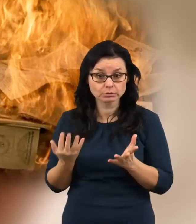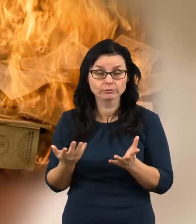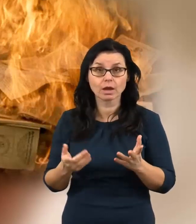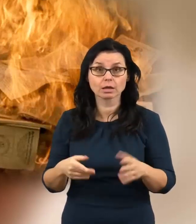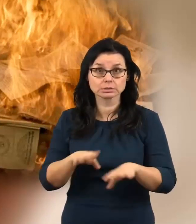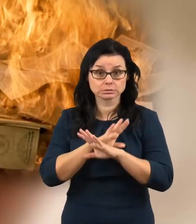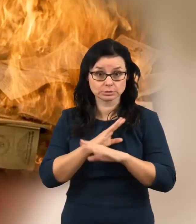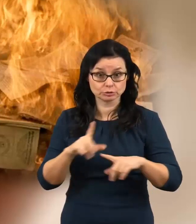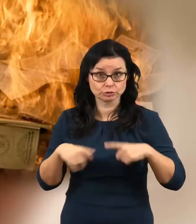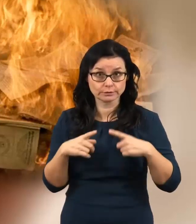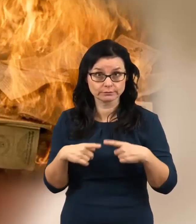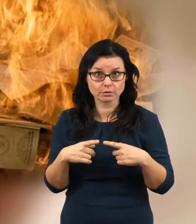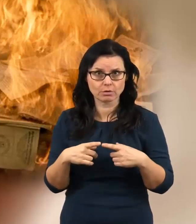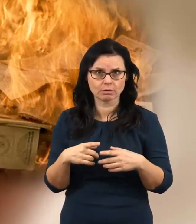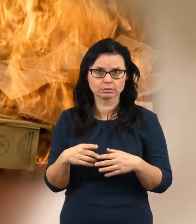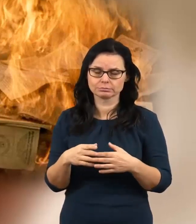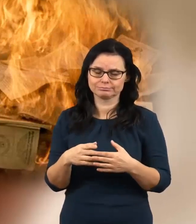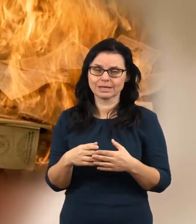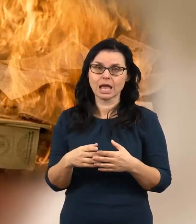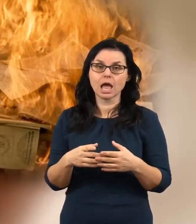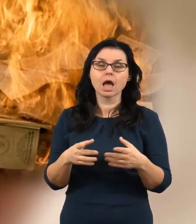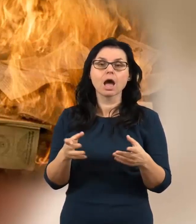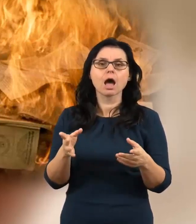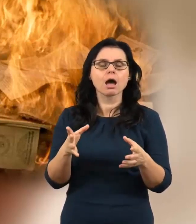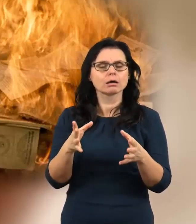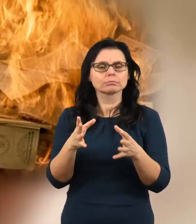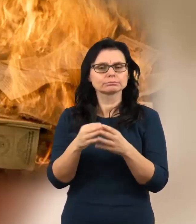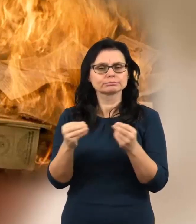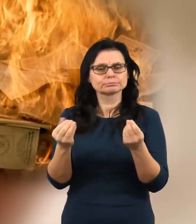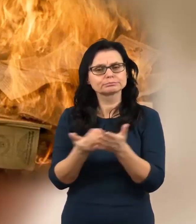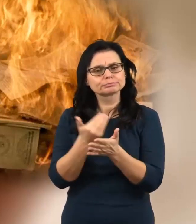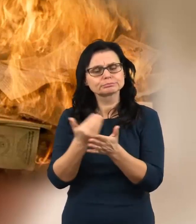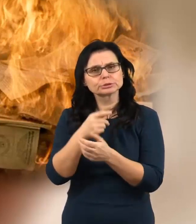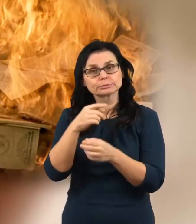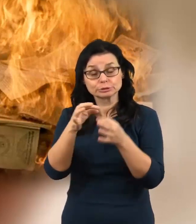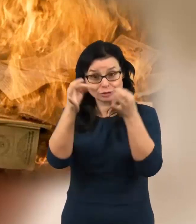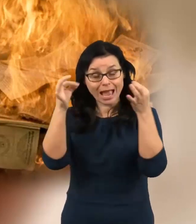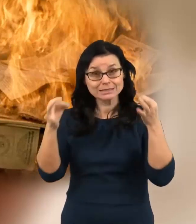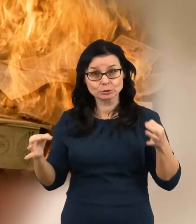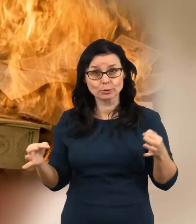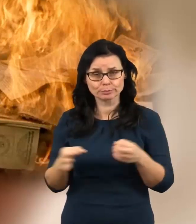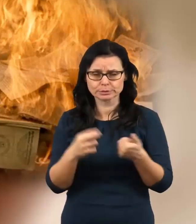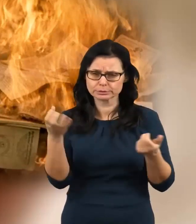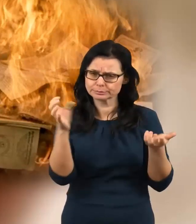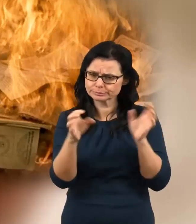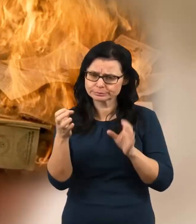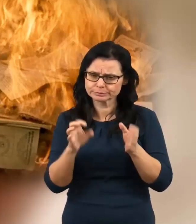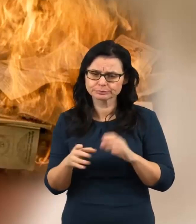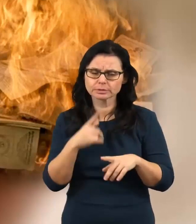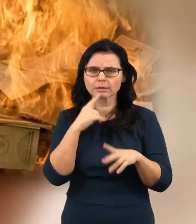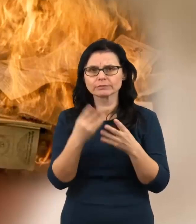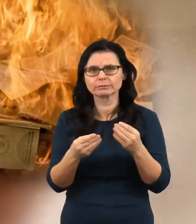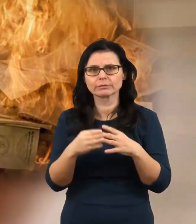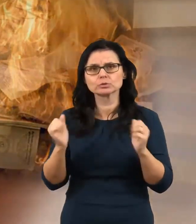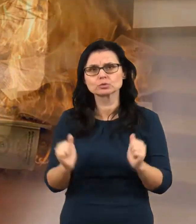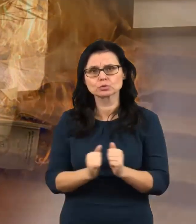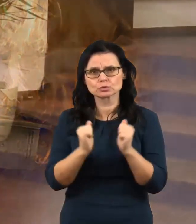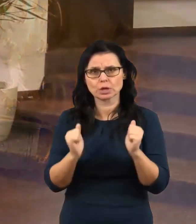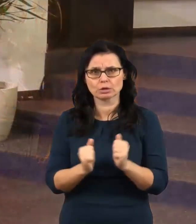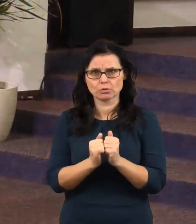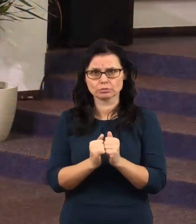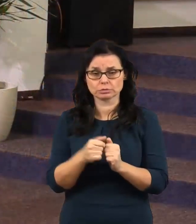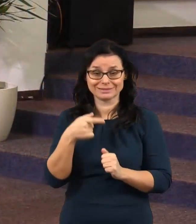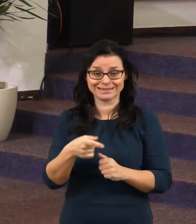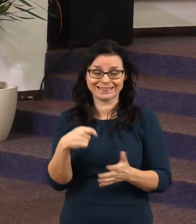Ale i když nebudu vzpomínat žádné příběhy, v těchto časopisech jsou zkušenosti právě